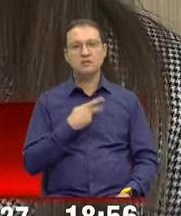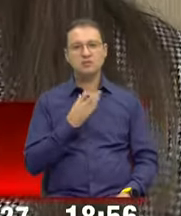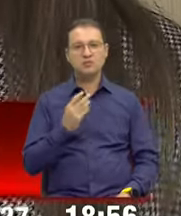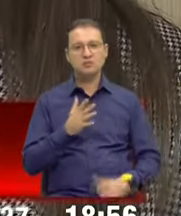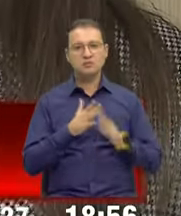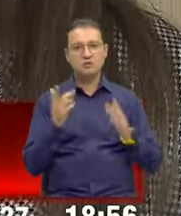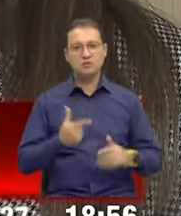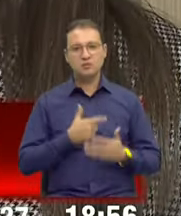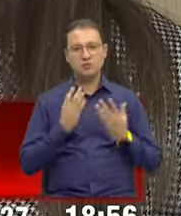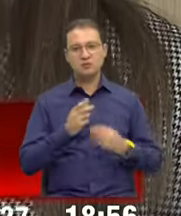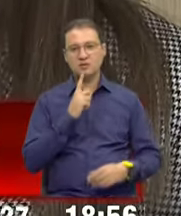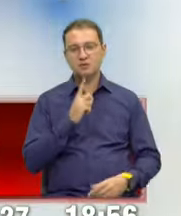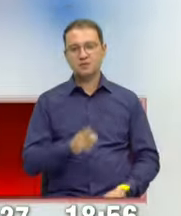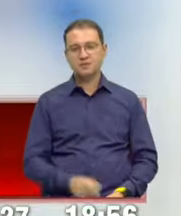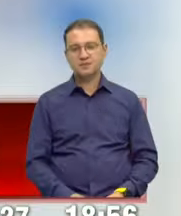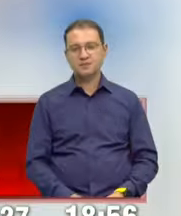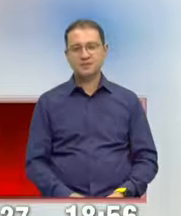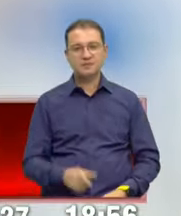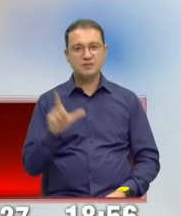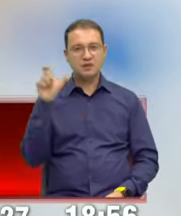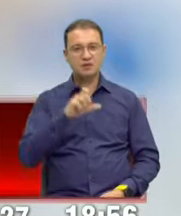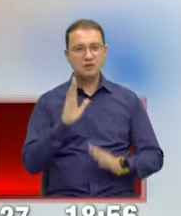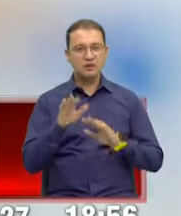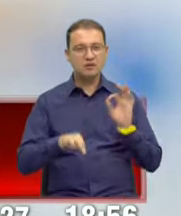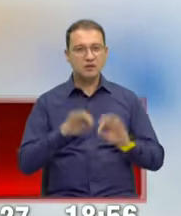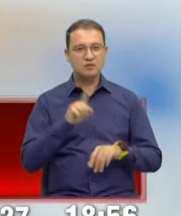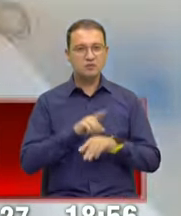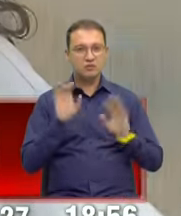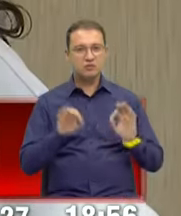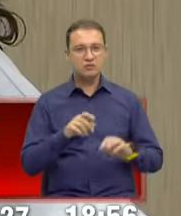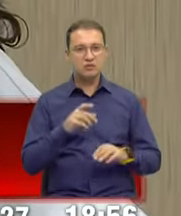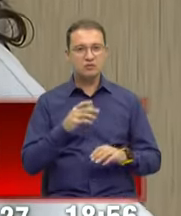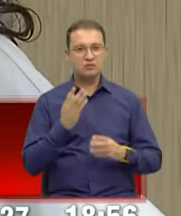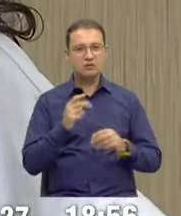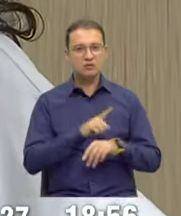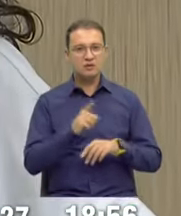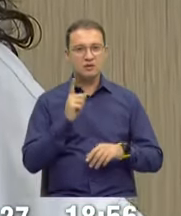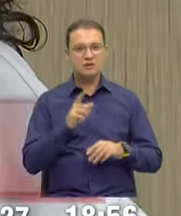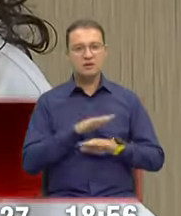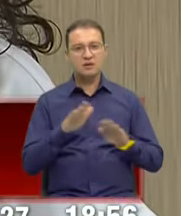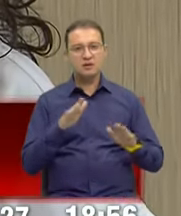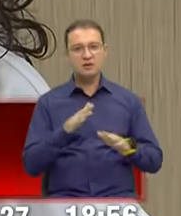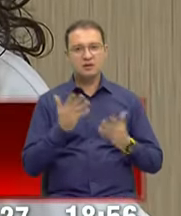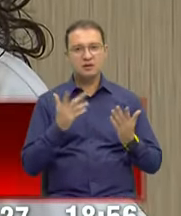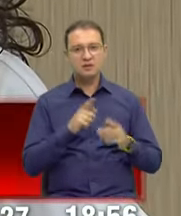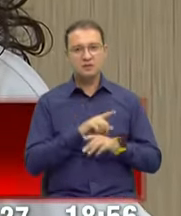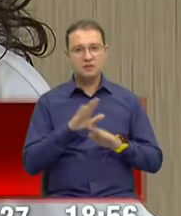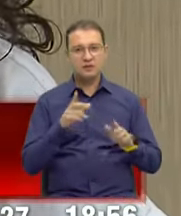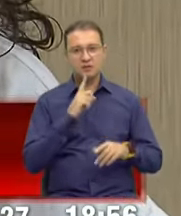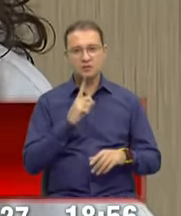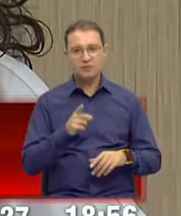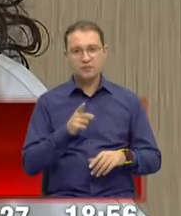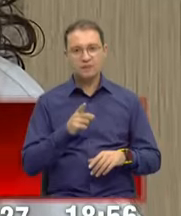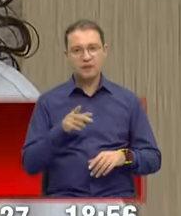çok büyük bir umut verdi diyebilirim. Ve aylar süren tedavi süreci başladı. Çoğu zaman yeter artık ne zaman bitecek